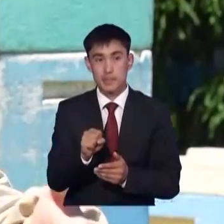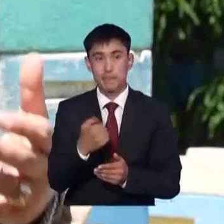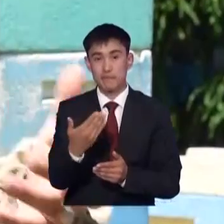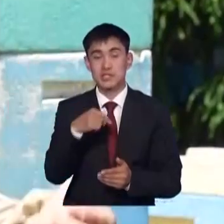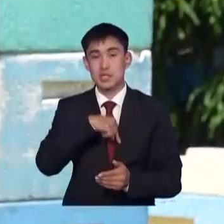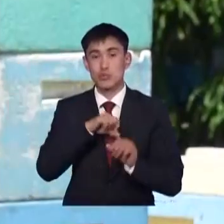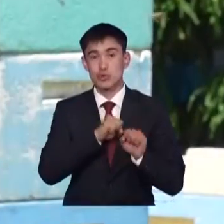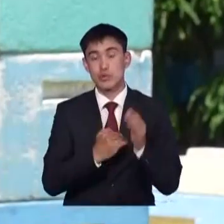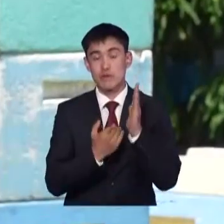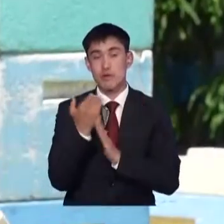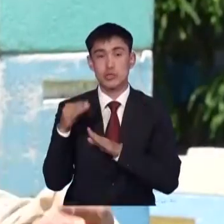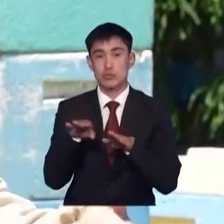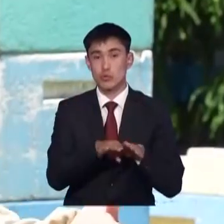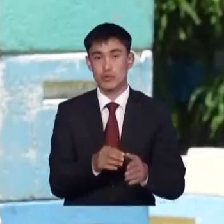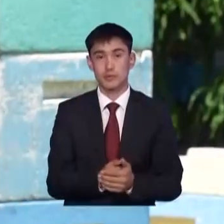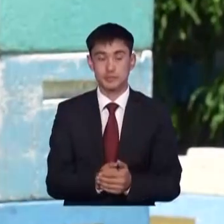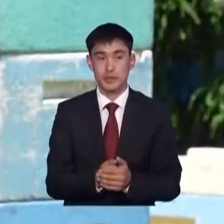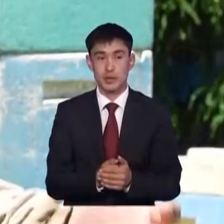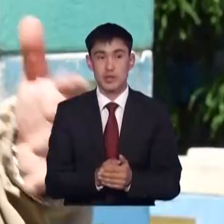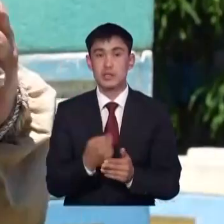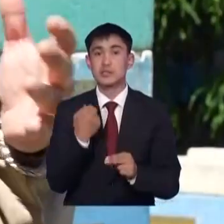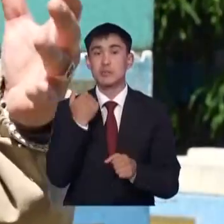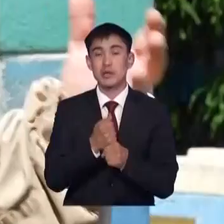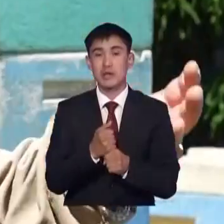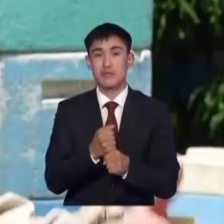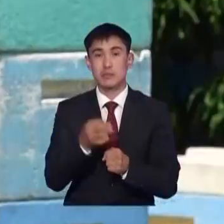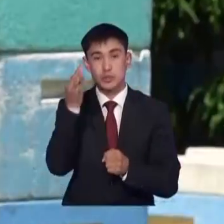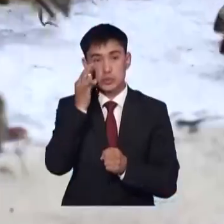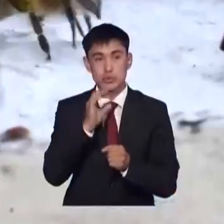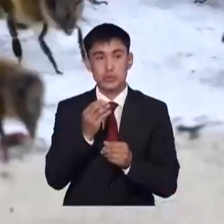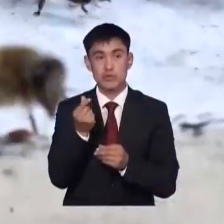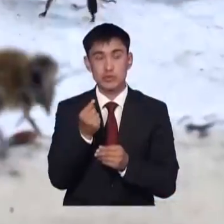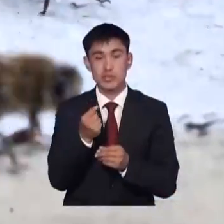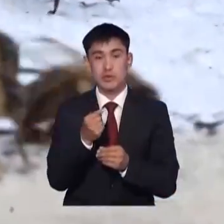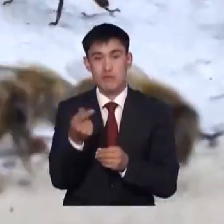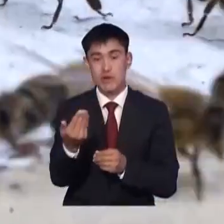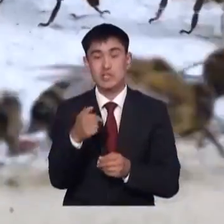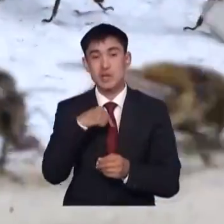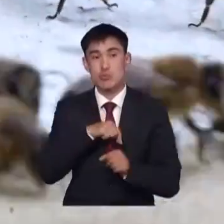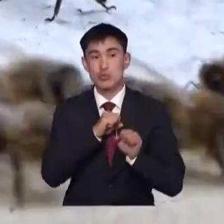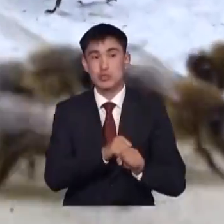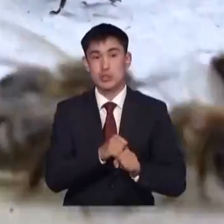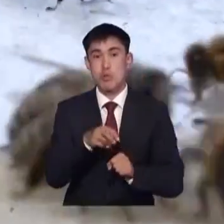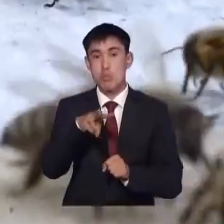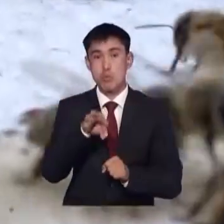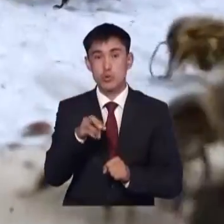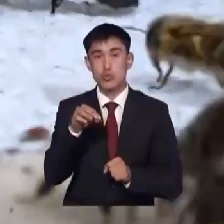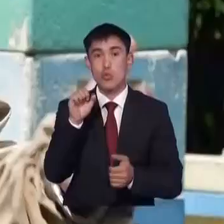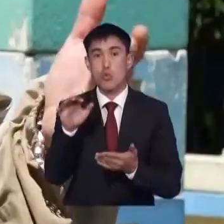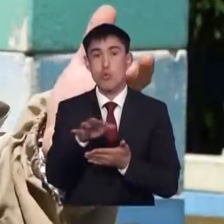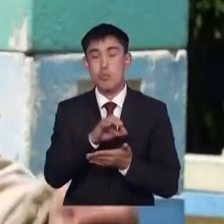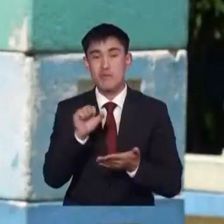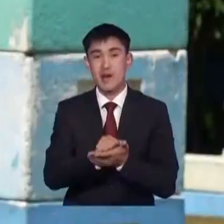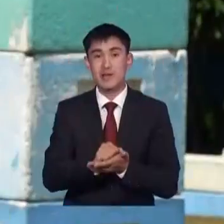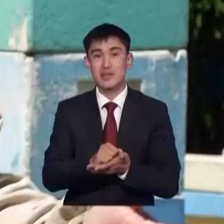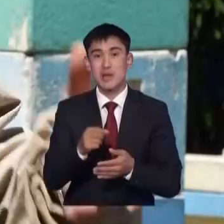он просто на высшем уровне это самое главное свойство пчели вообще всего что производят пчёлы это ваш иммунитет мёд убивает бактерии Мы даже знаем что вот